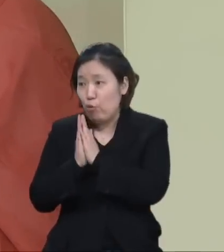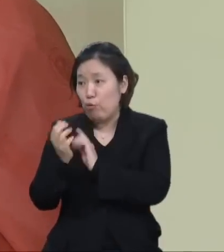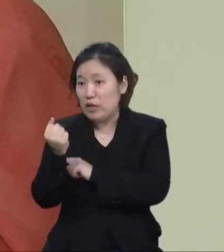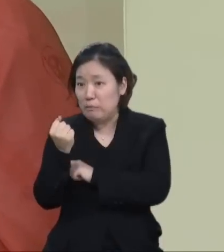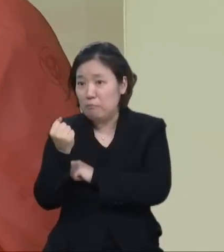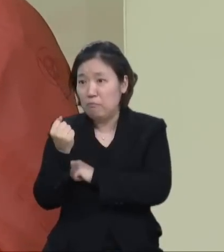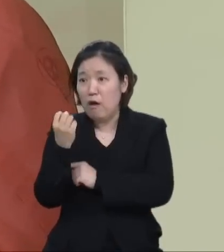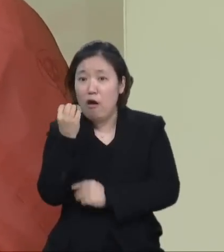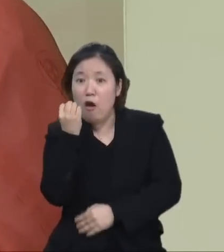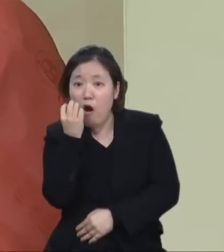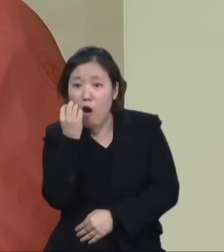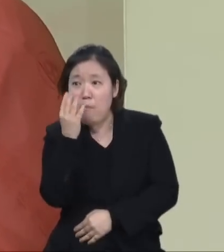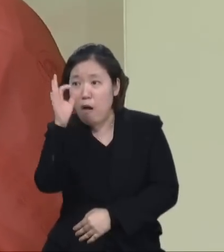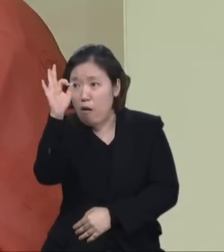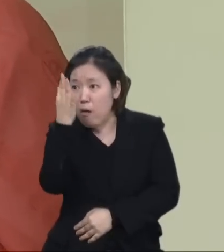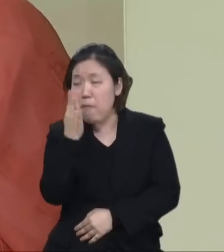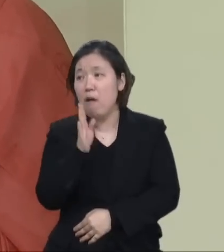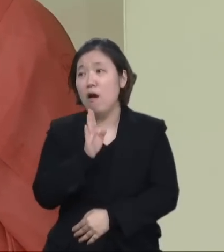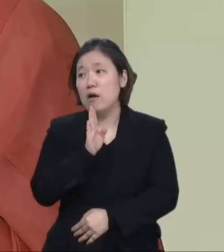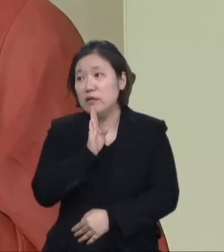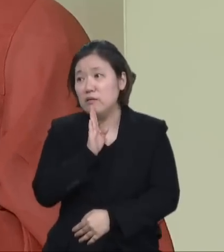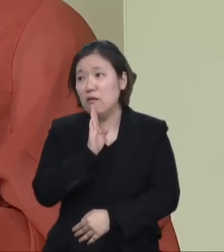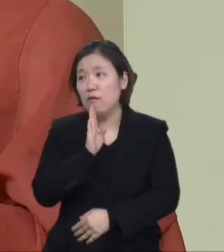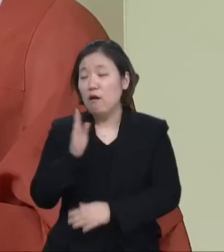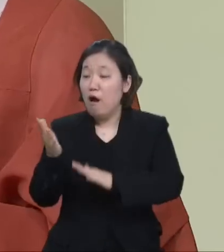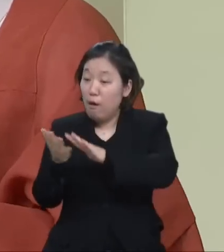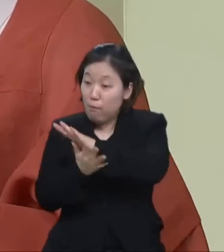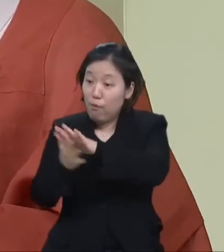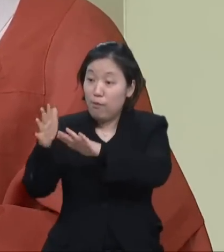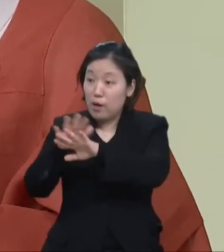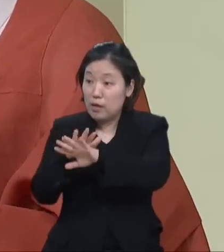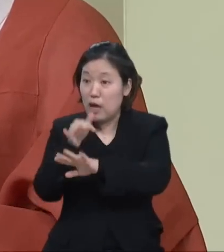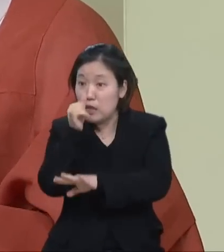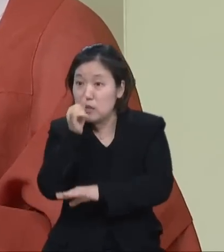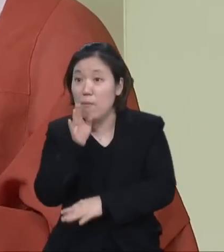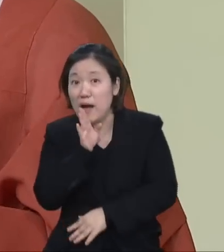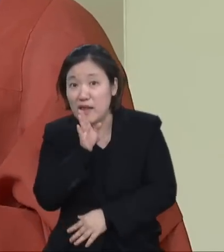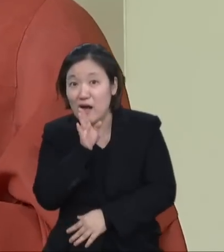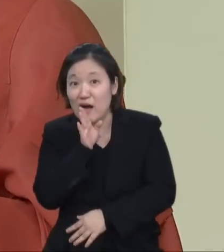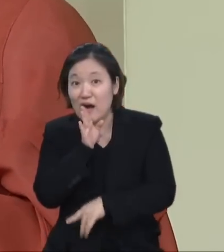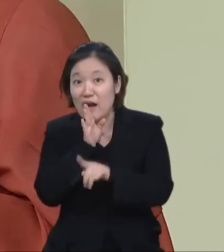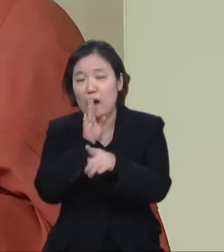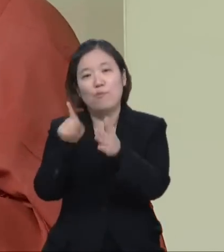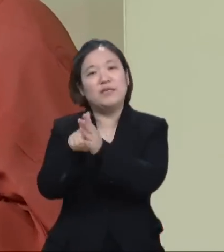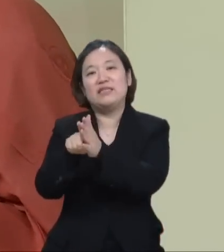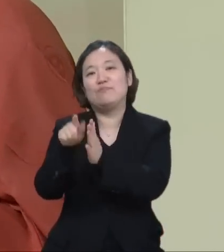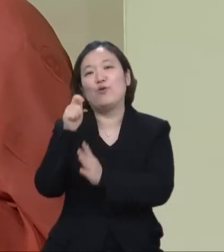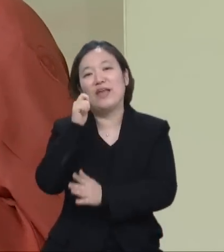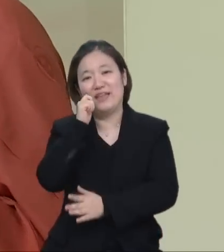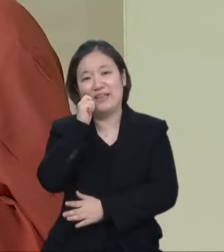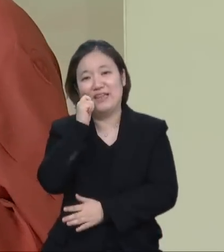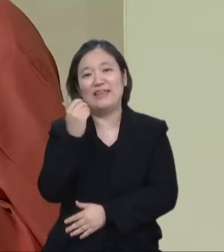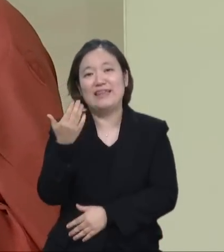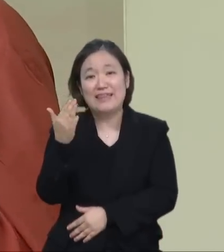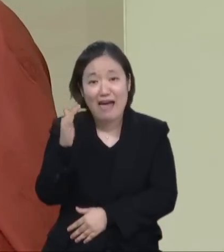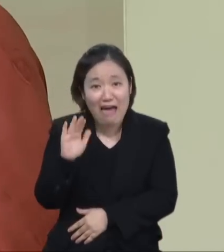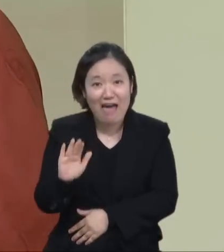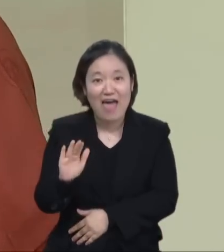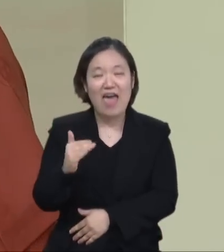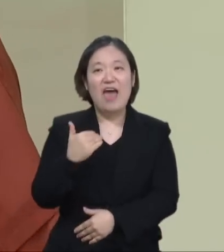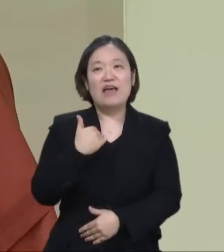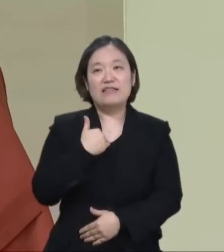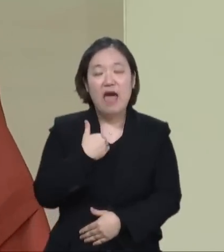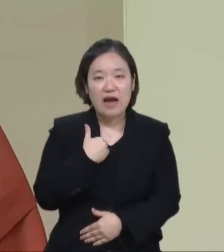부처님 보살님들의 가피가 정말 있는 걸까 믿음이 안 왔는데 실제로 실제로